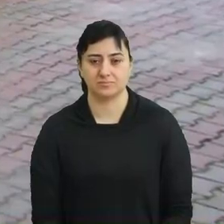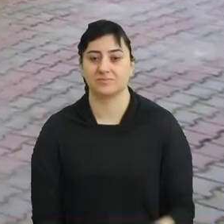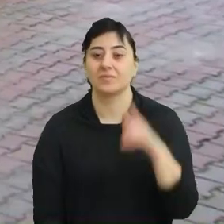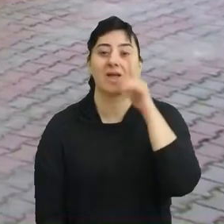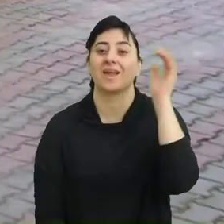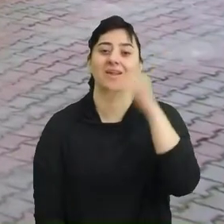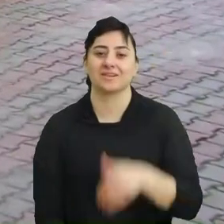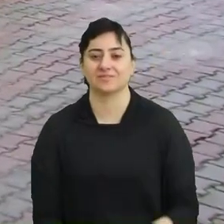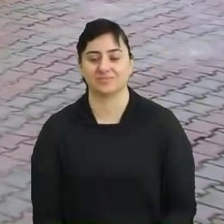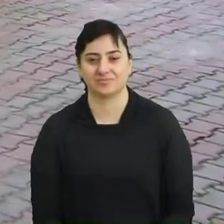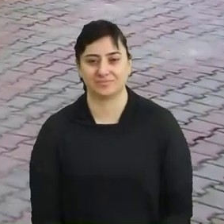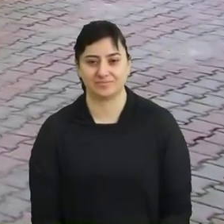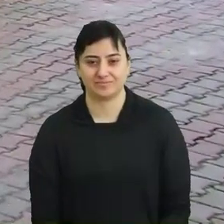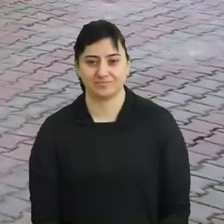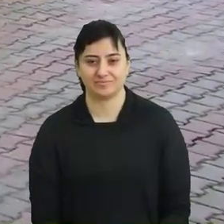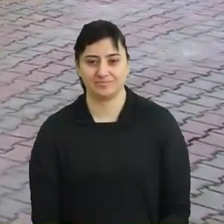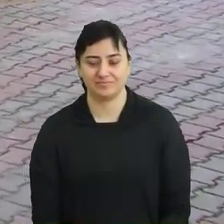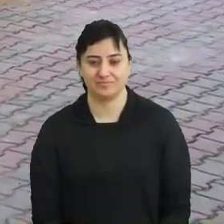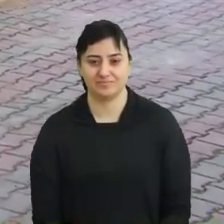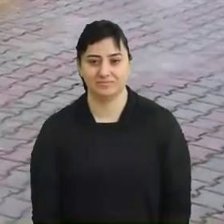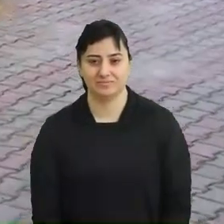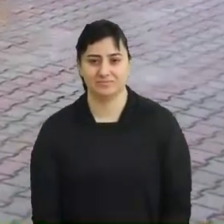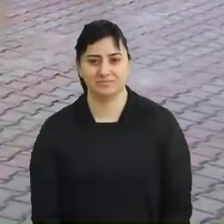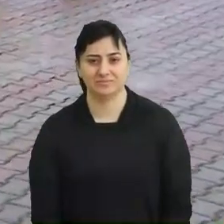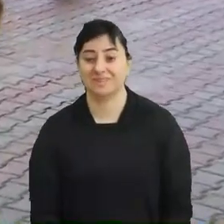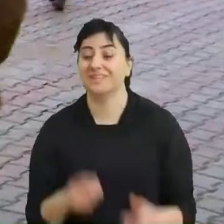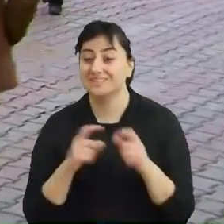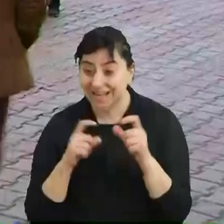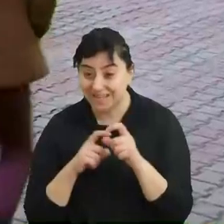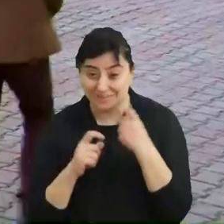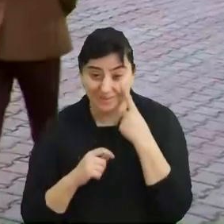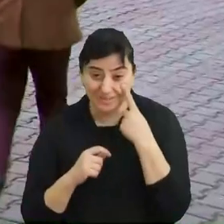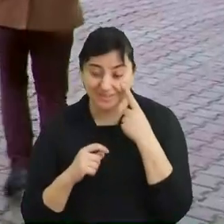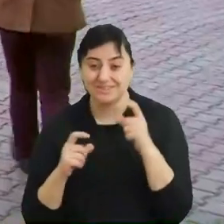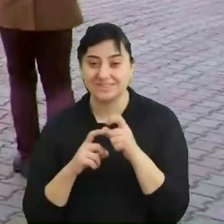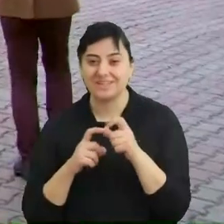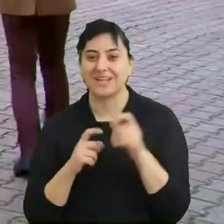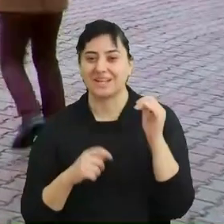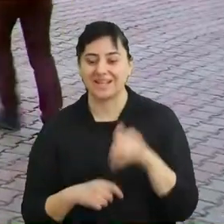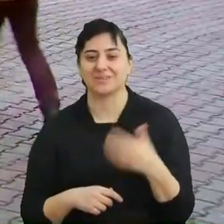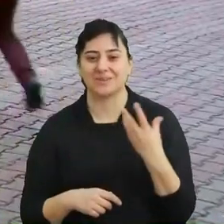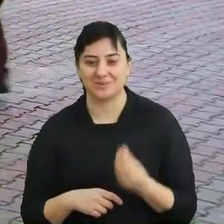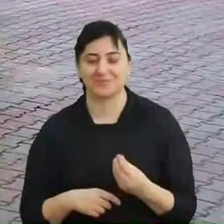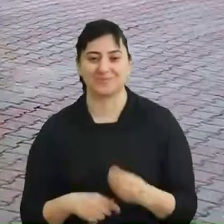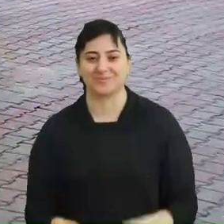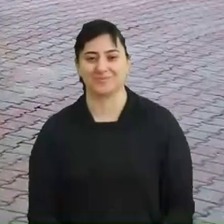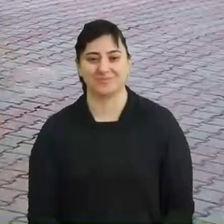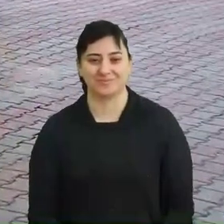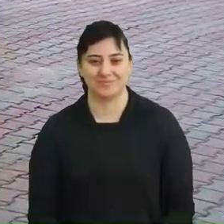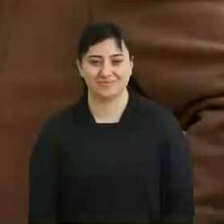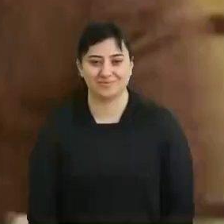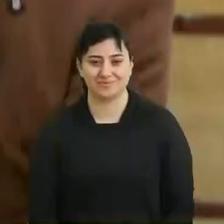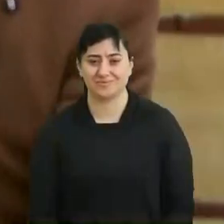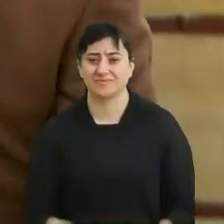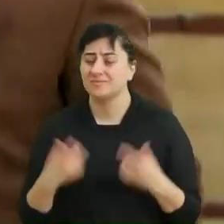Yetti. Kucağında siyah bir ayakkabı kutusuyla koşarak geldi. Sarp'cığım. Sarp'cığım geldim, yettim. Hazır gibi geldim, yettim